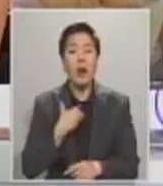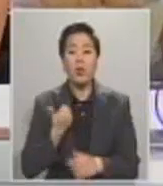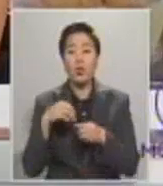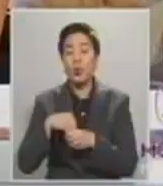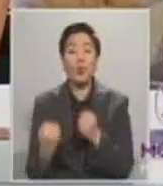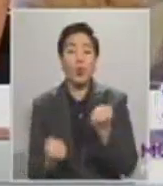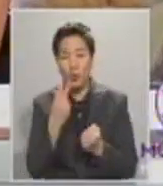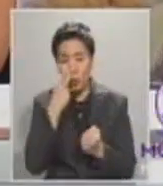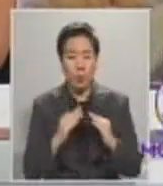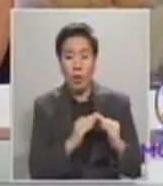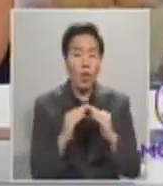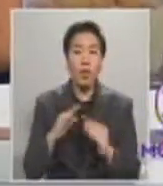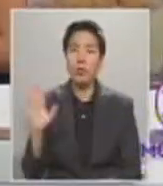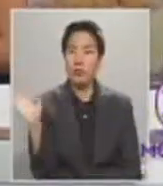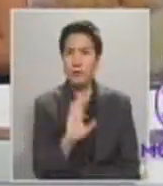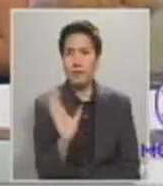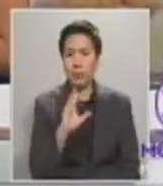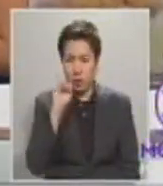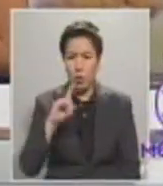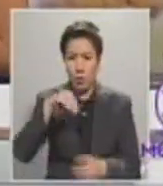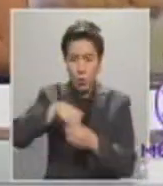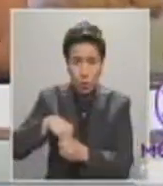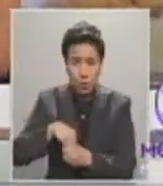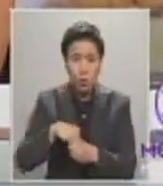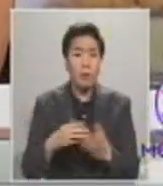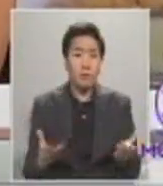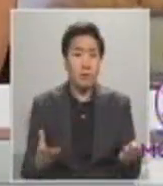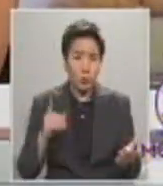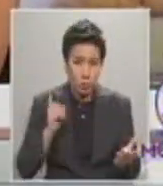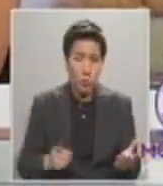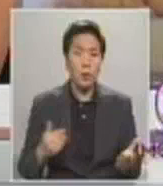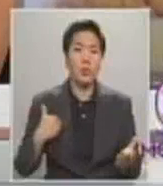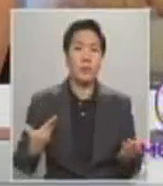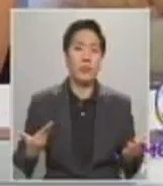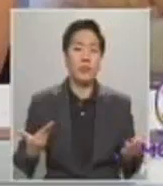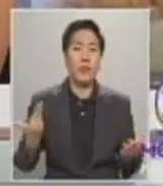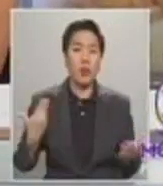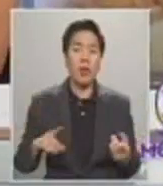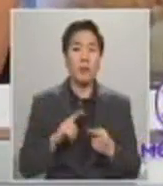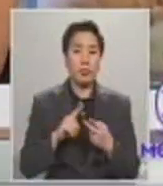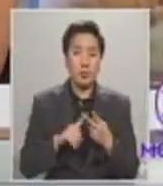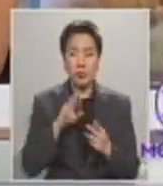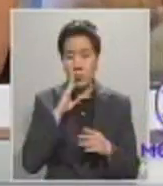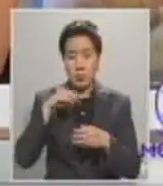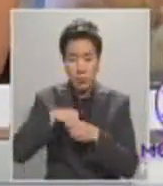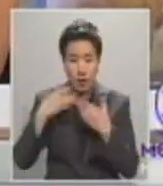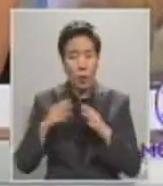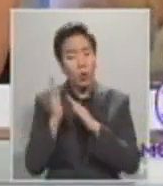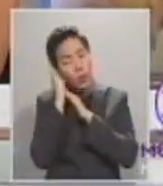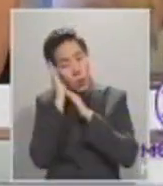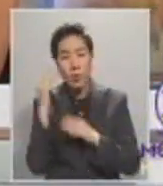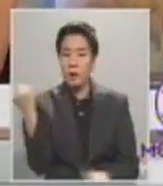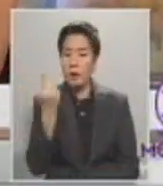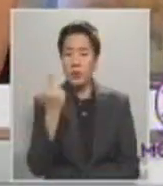รถยมดูสิวัดของอัตมาอยู่นี ่พระก็ต้องมีสังกัดถูกไหม เอาต้องมีนะฮะแล้วก็ต้องเวลาจำพรรษานี่ไม่ใช่ให้นอนอย่างเดียว